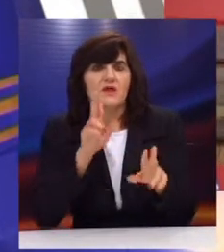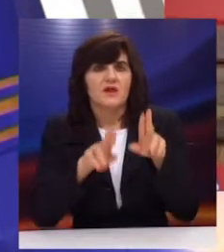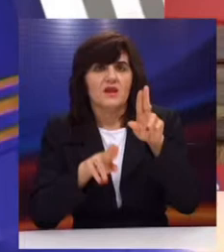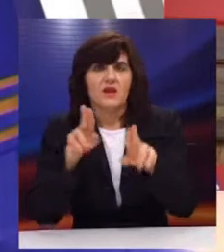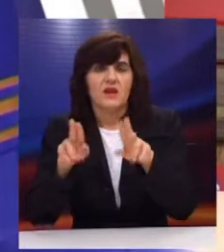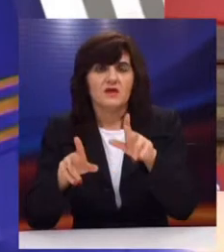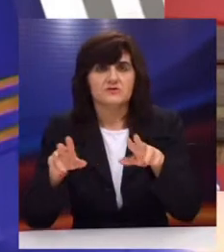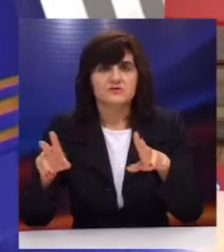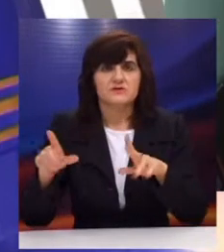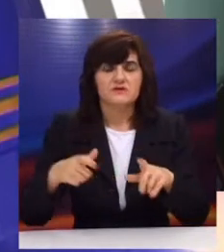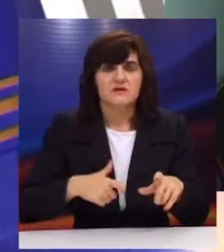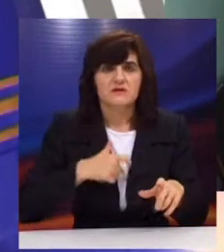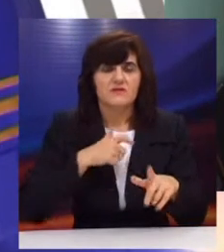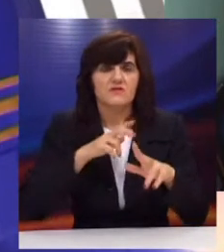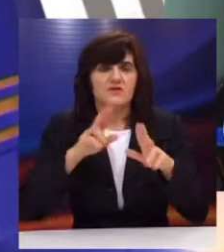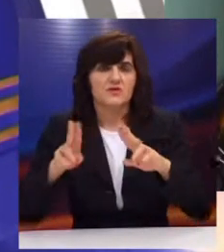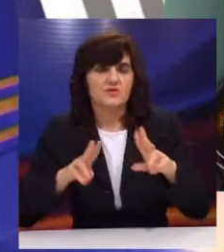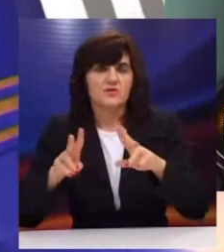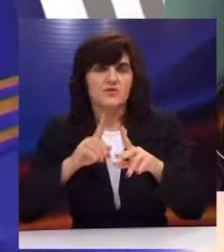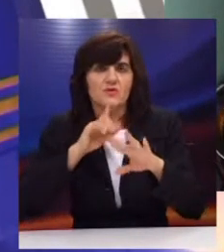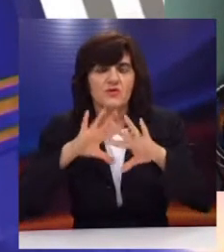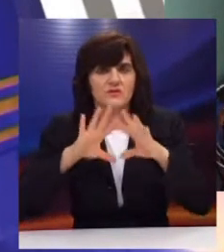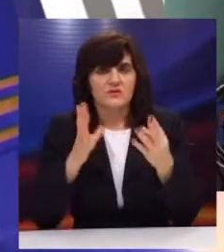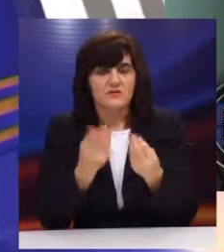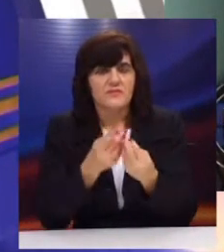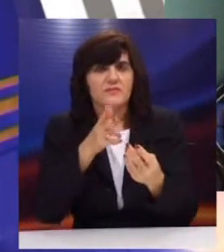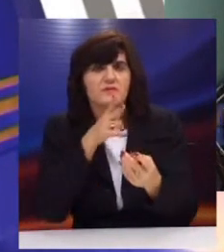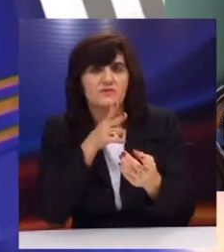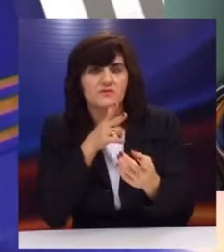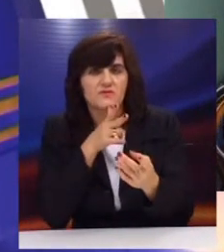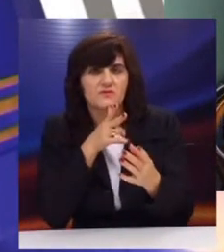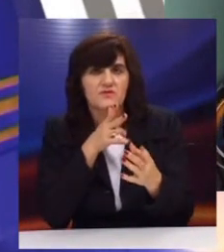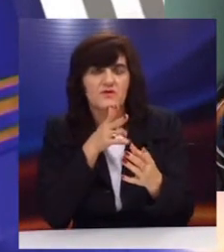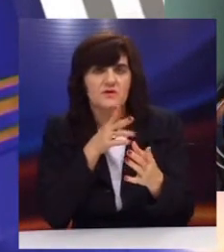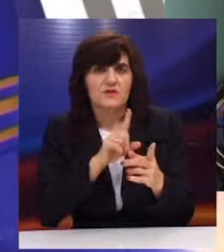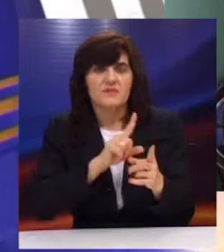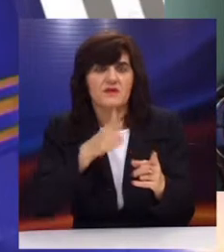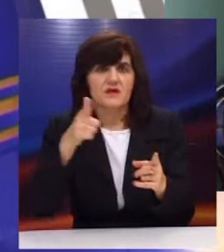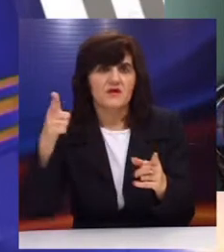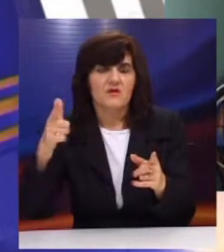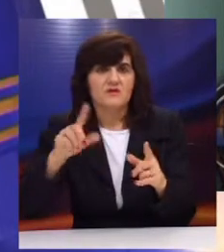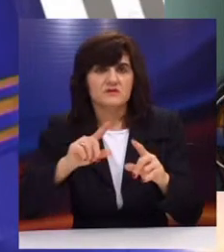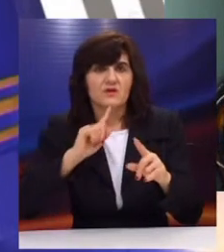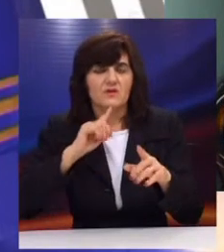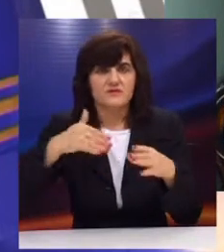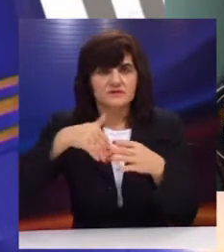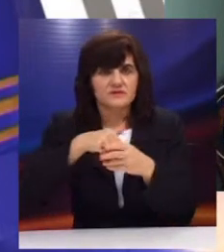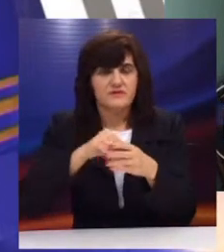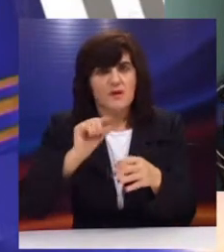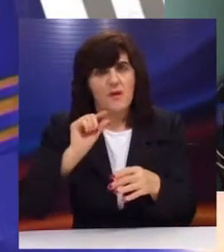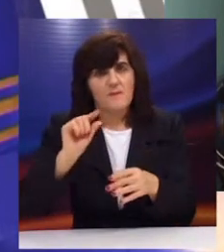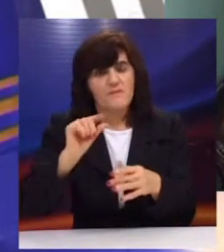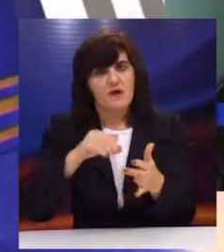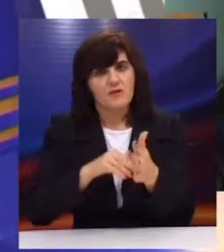je želja i Pravosudne akademije kao institucije koja se bavi edukacijom, ali i ostalog dela pravosuđa da